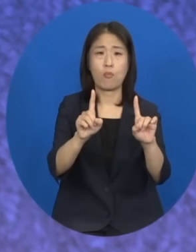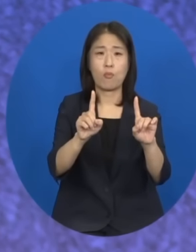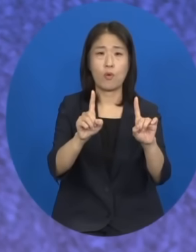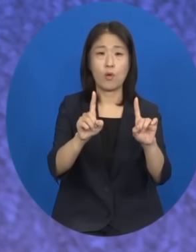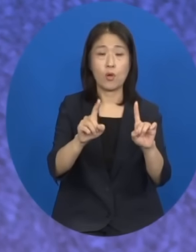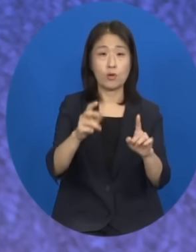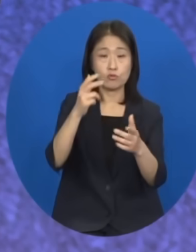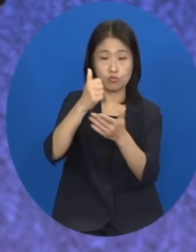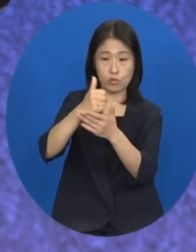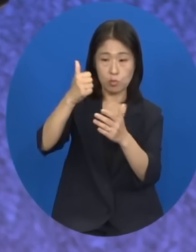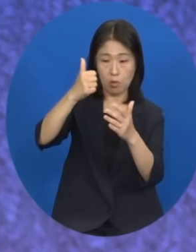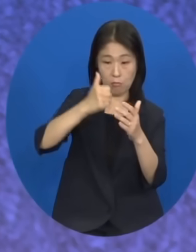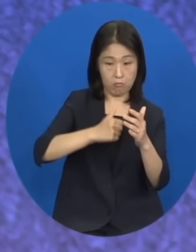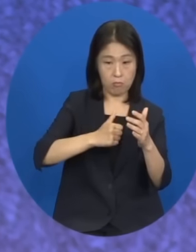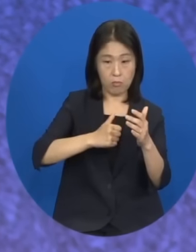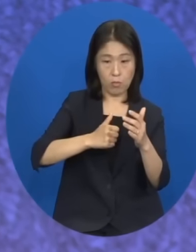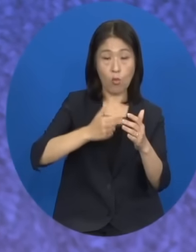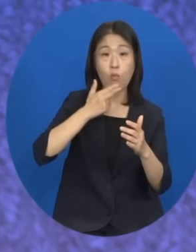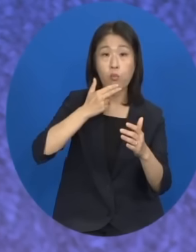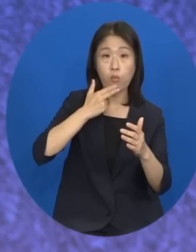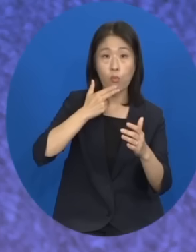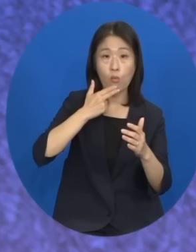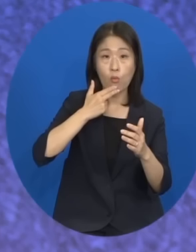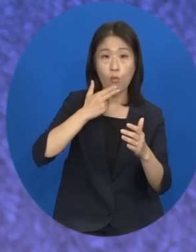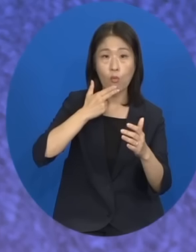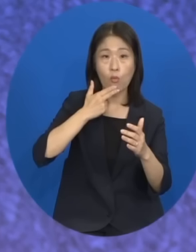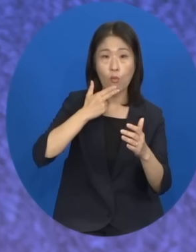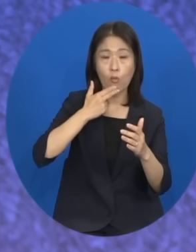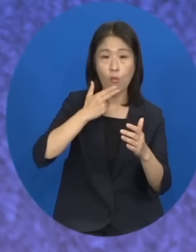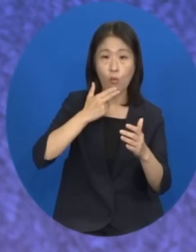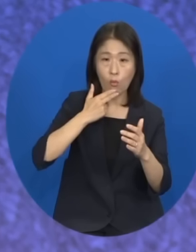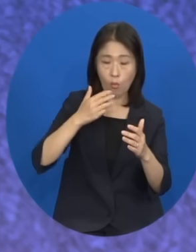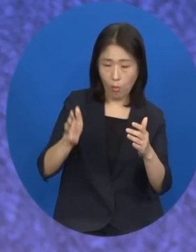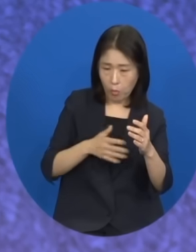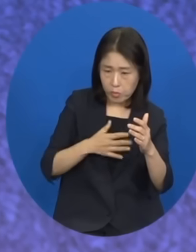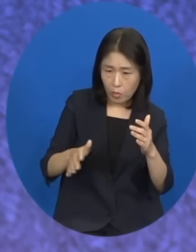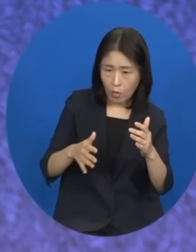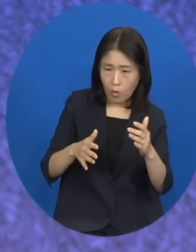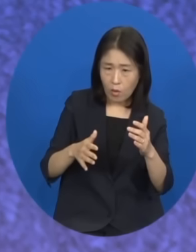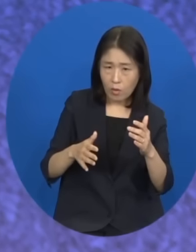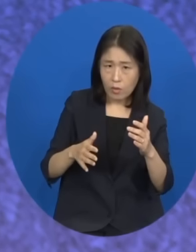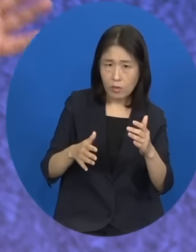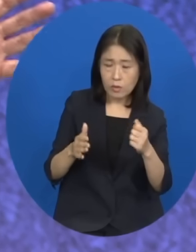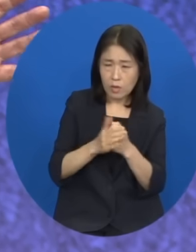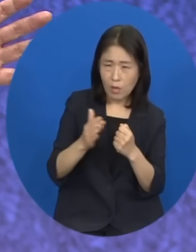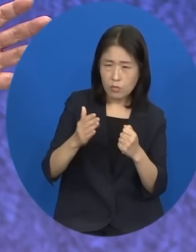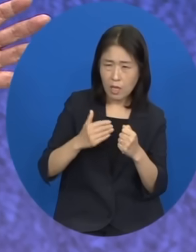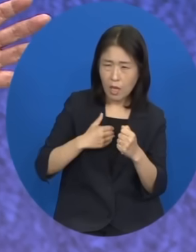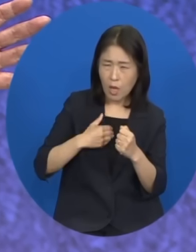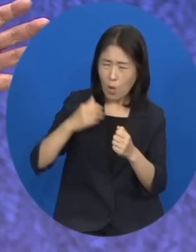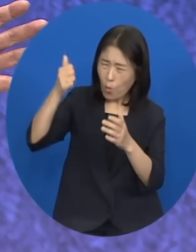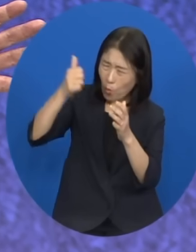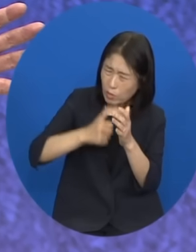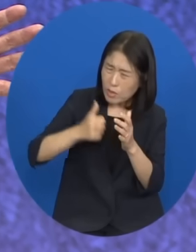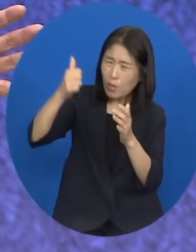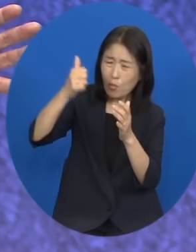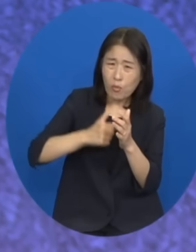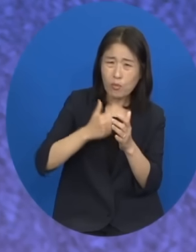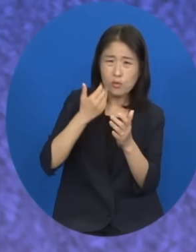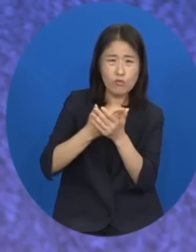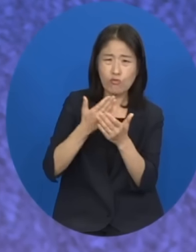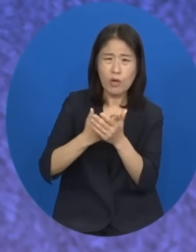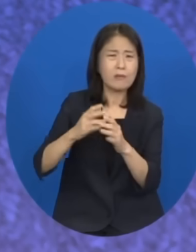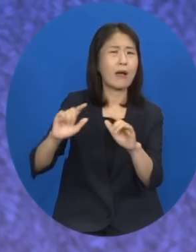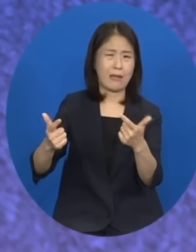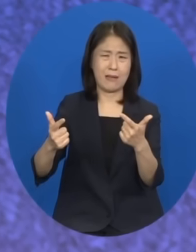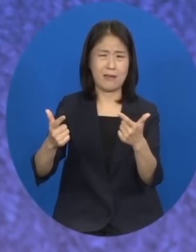않는데 주님이 우리 가운데 오시는 것을 구하는 게 아닙니다. 그건 정말 어려운 일이에요.